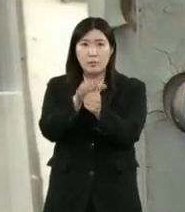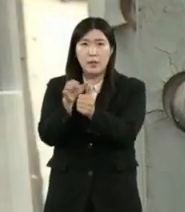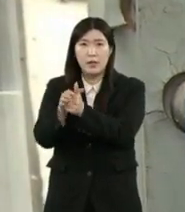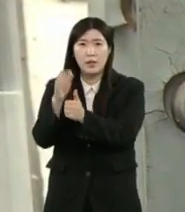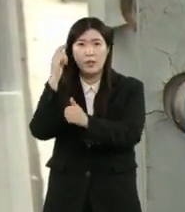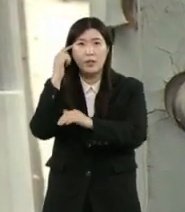합니다